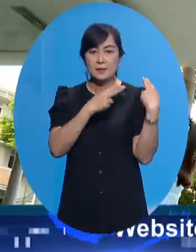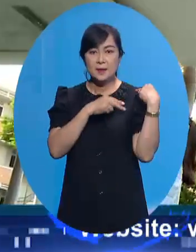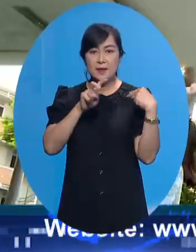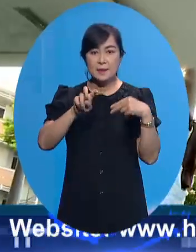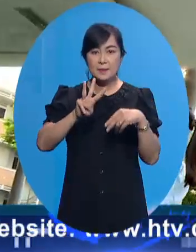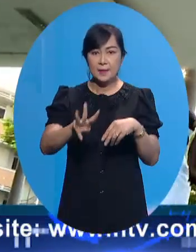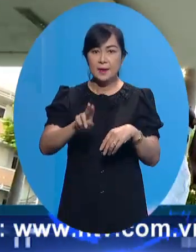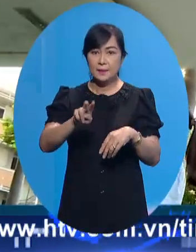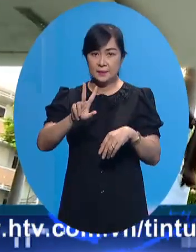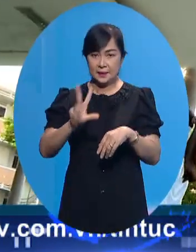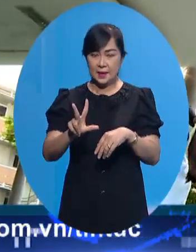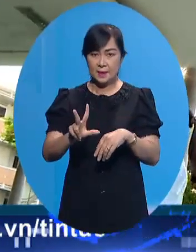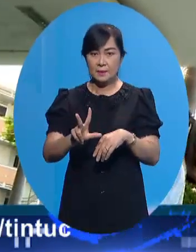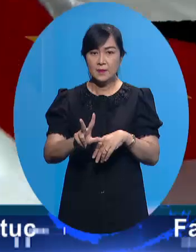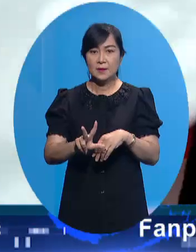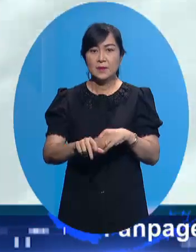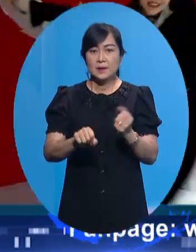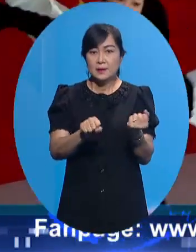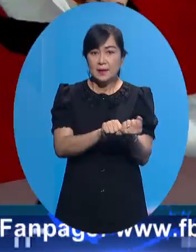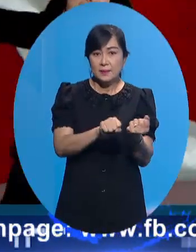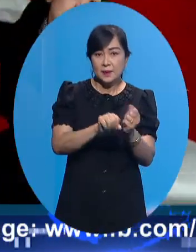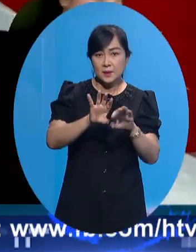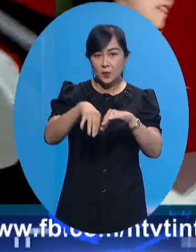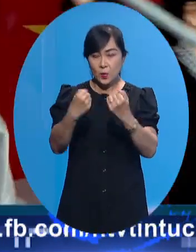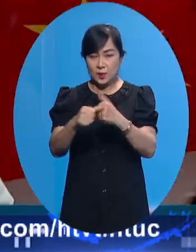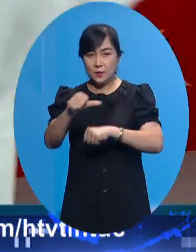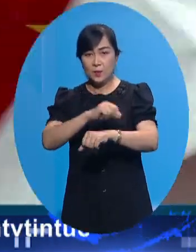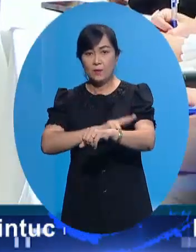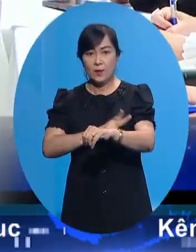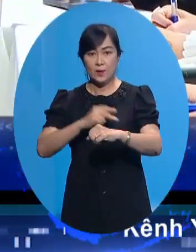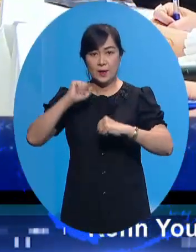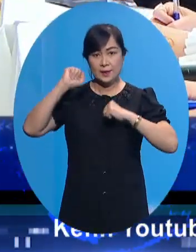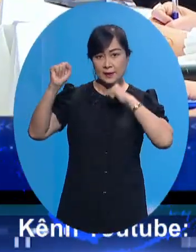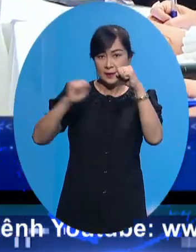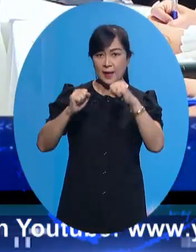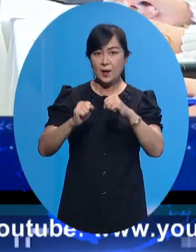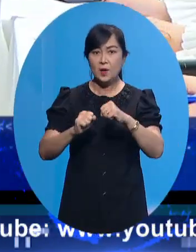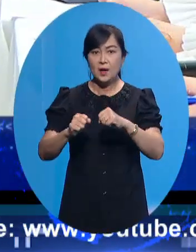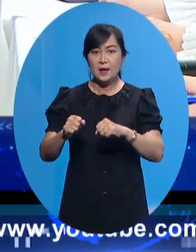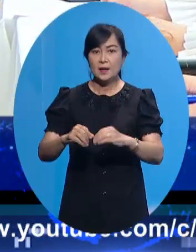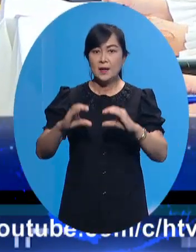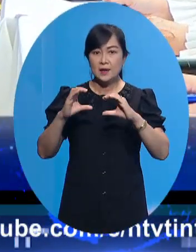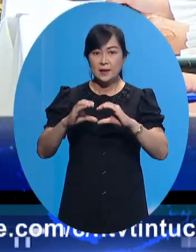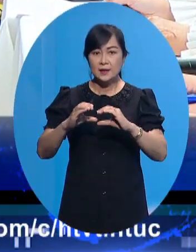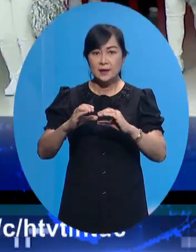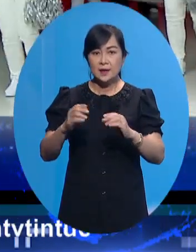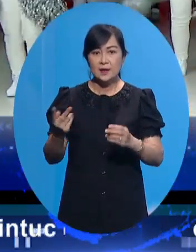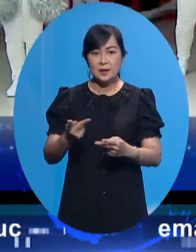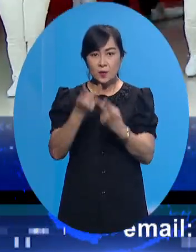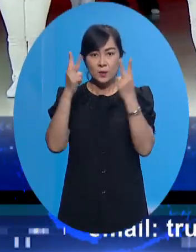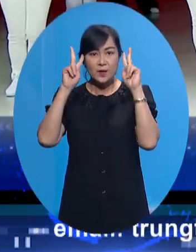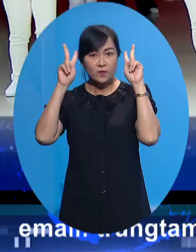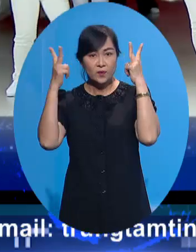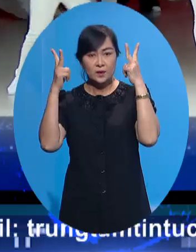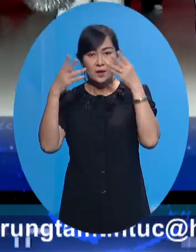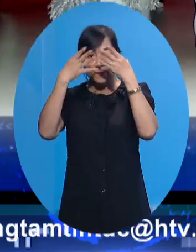kỳ 2023-2028 trong đó để mạnh việc tổ chức các hoạt động văn hóa thể thao là một trong những loại hình